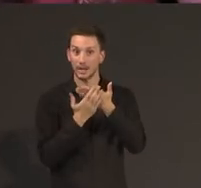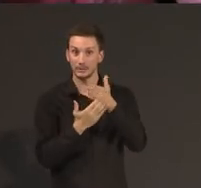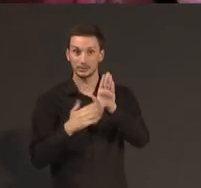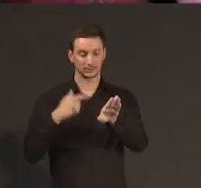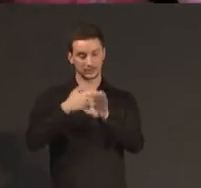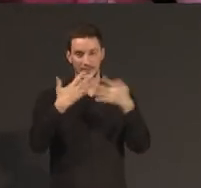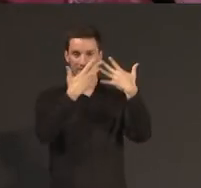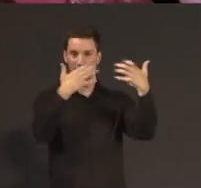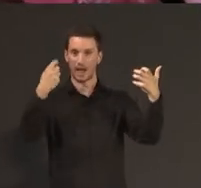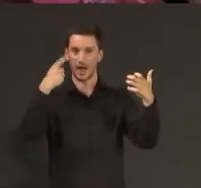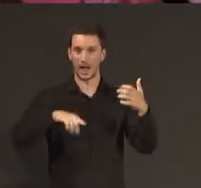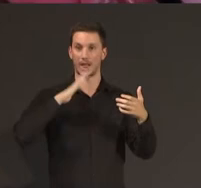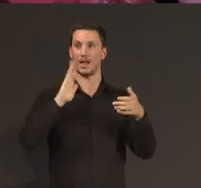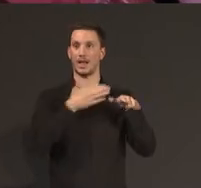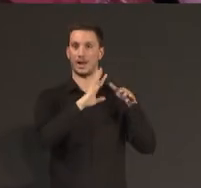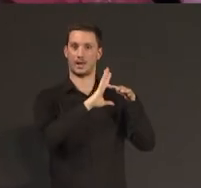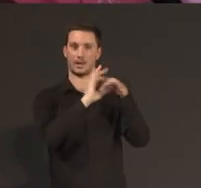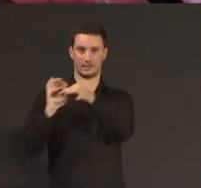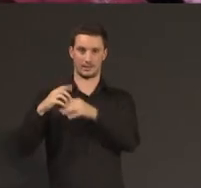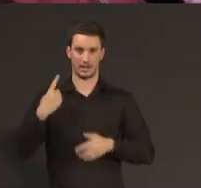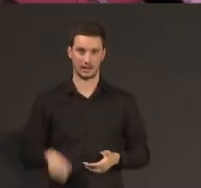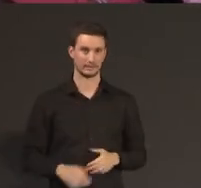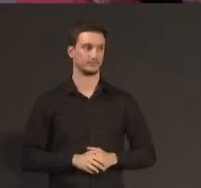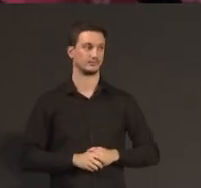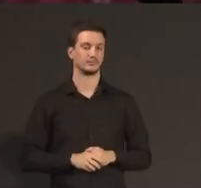per seguir-la. I ara